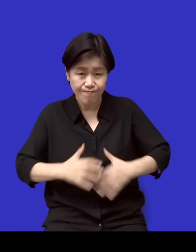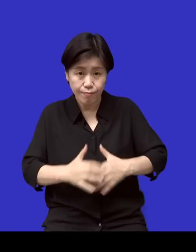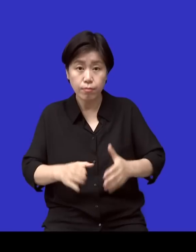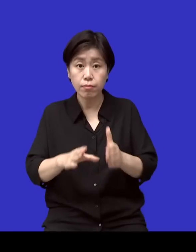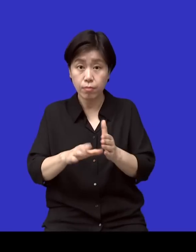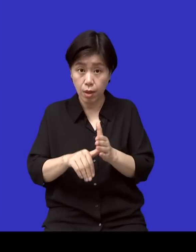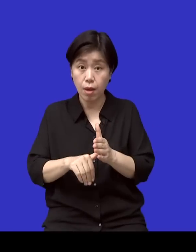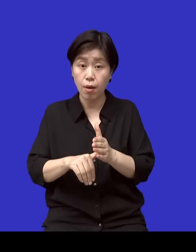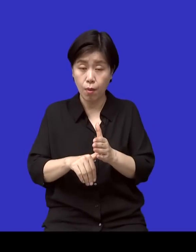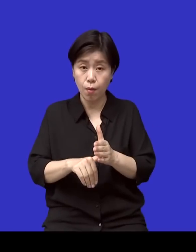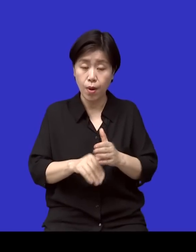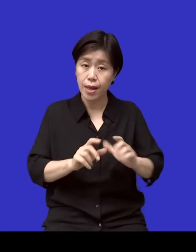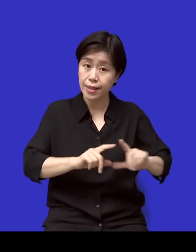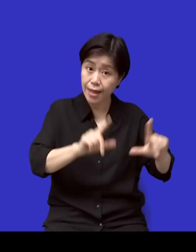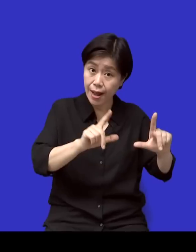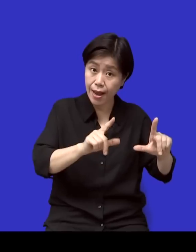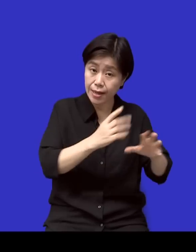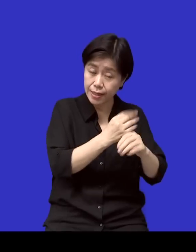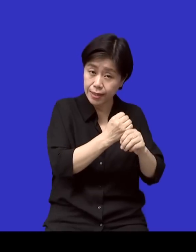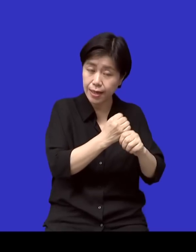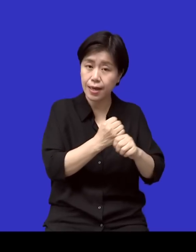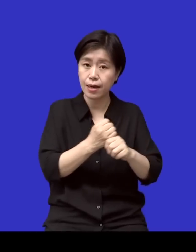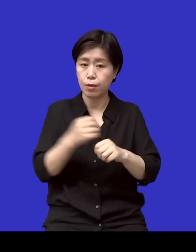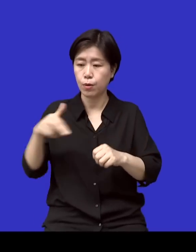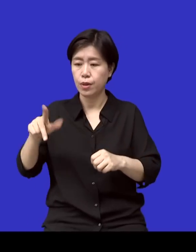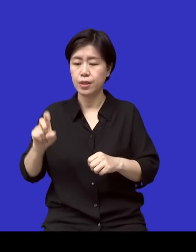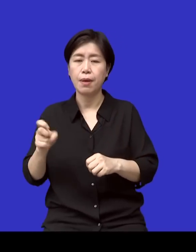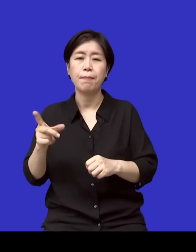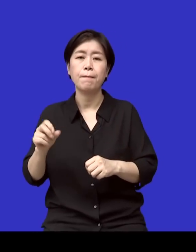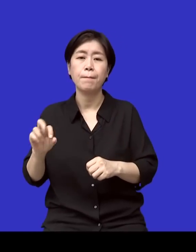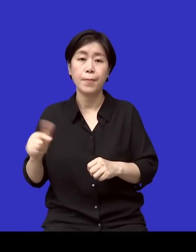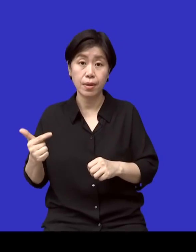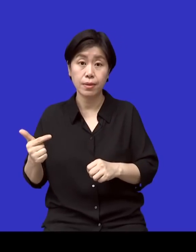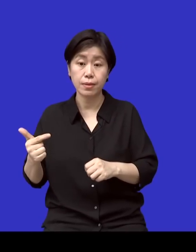매일 읽으면서 튼살 크림을 발랐는데 읽다